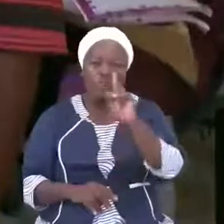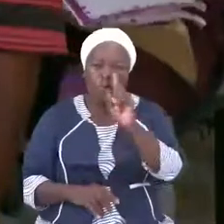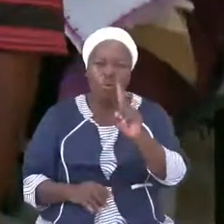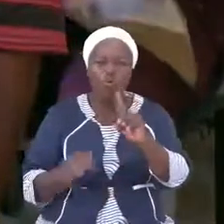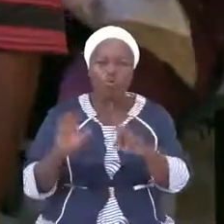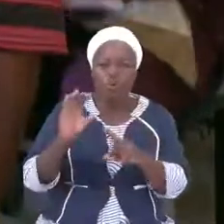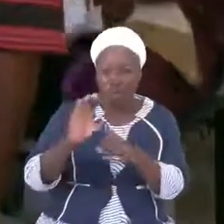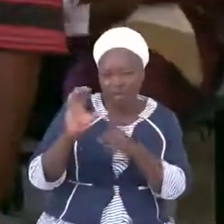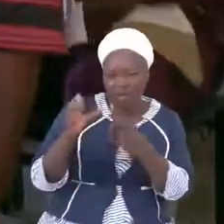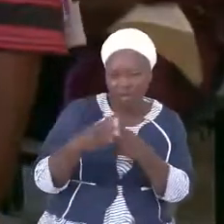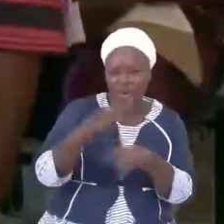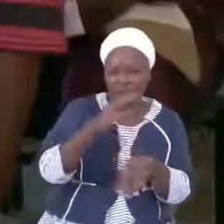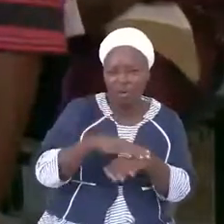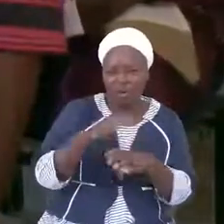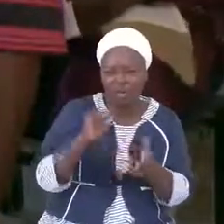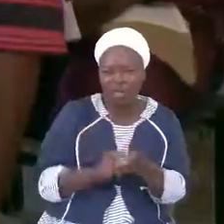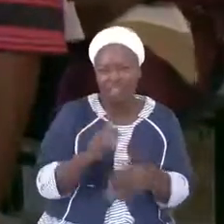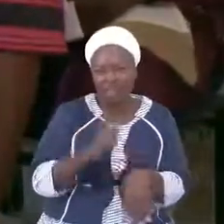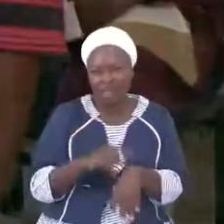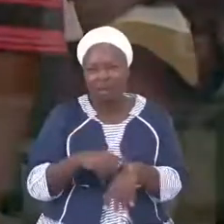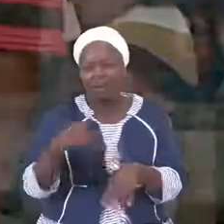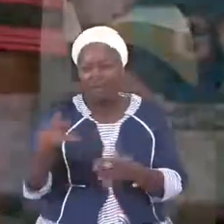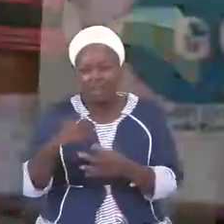en vous. Passez-y. De cette